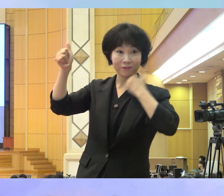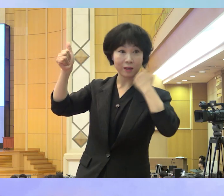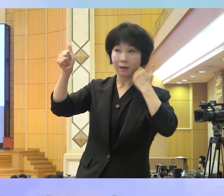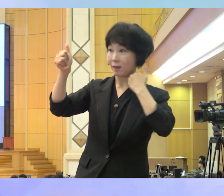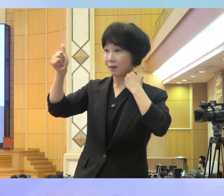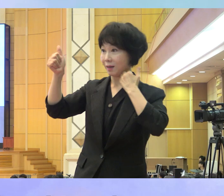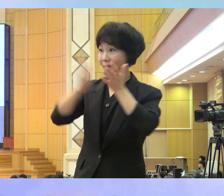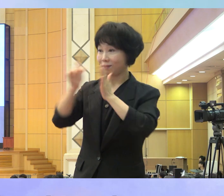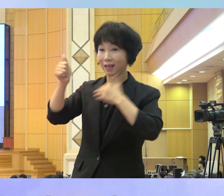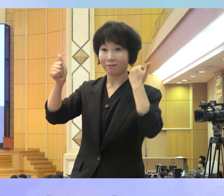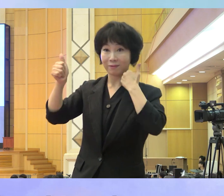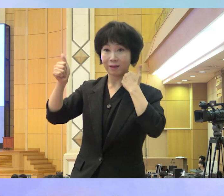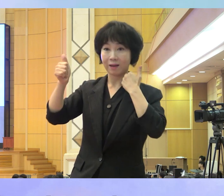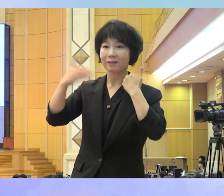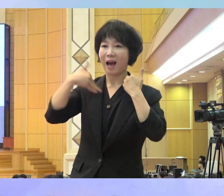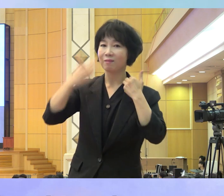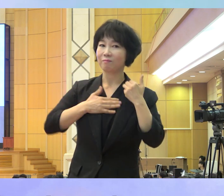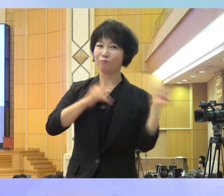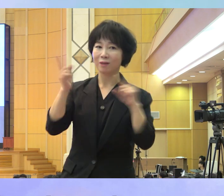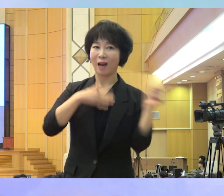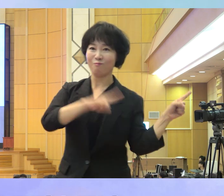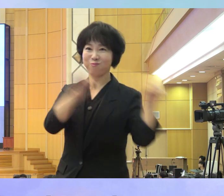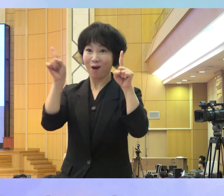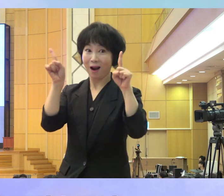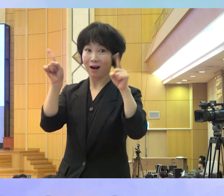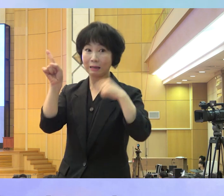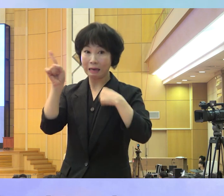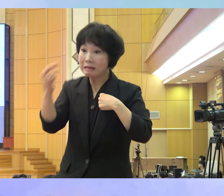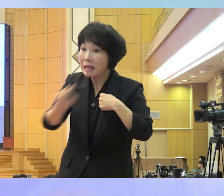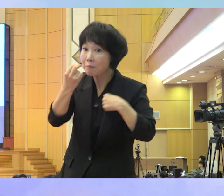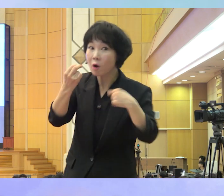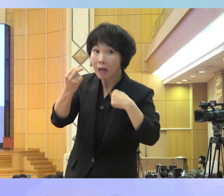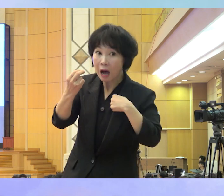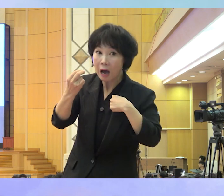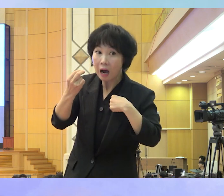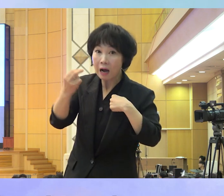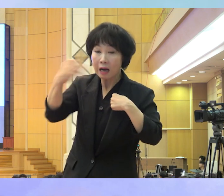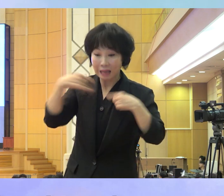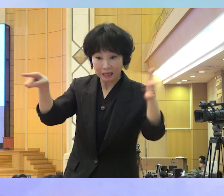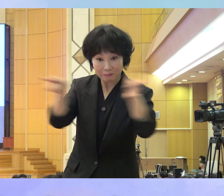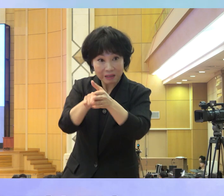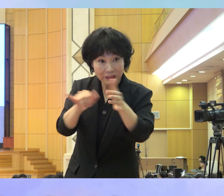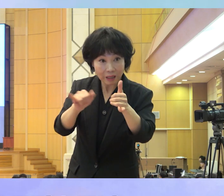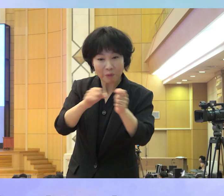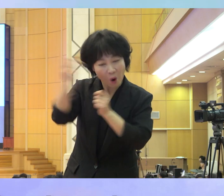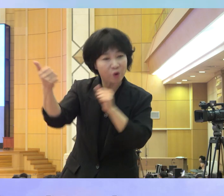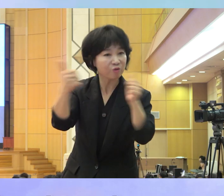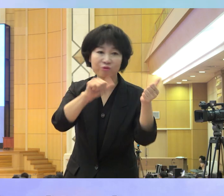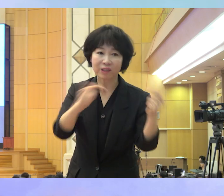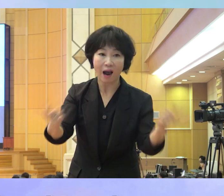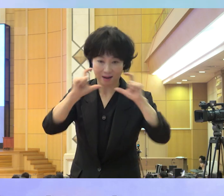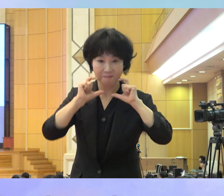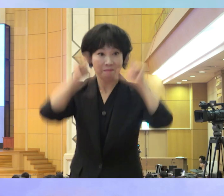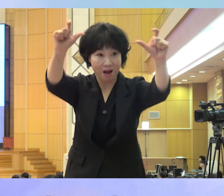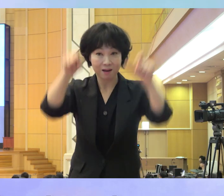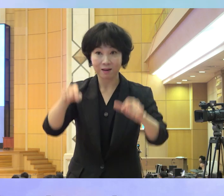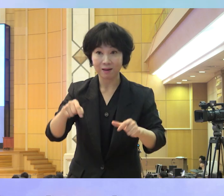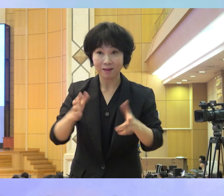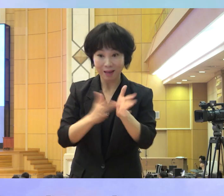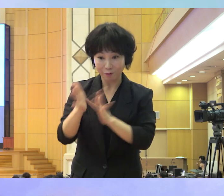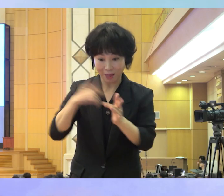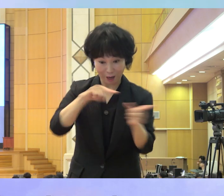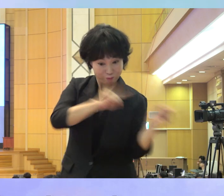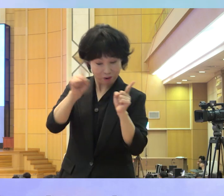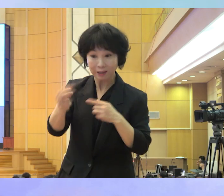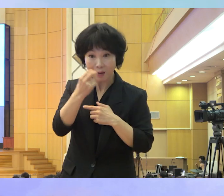믿는 자는 죽어도 살겠고 살아서 믿는 자는 영원히 죽지 아니하리라. 내가 이것을 믿느냐 물어봤어요. 다른